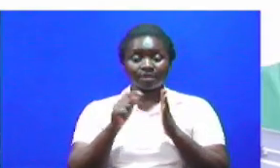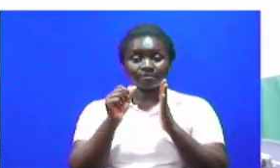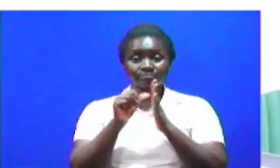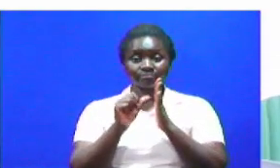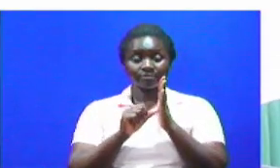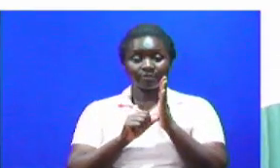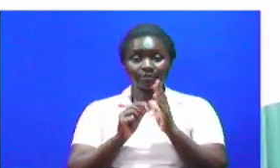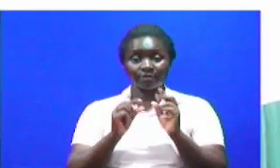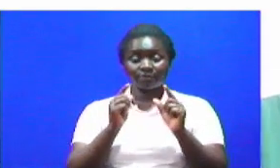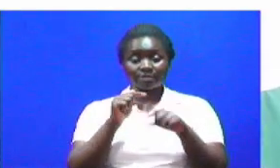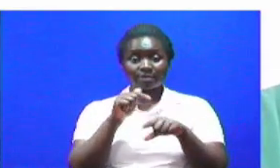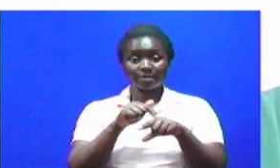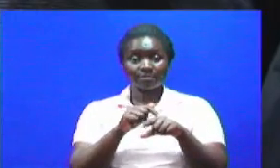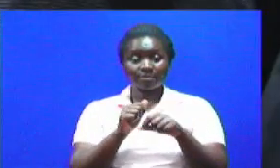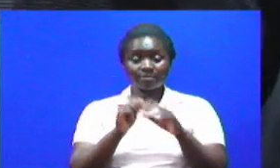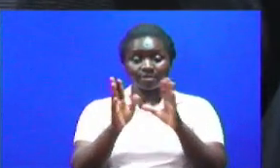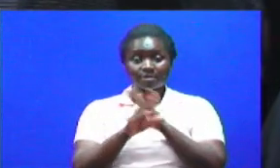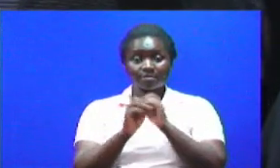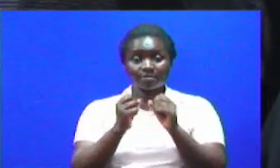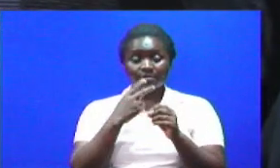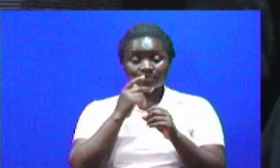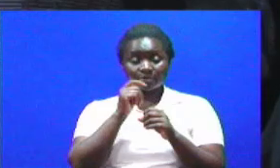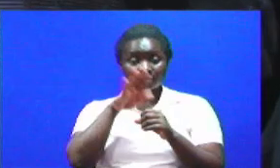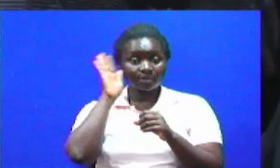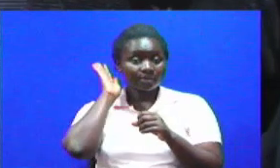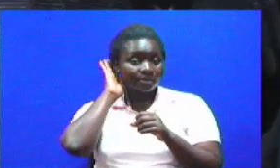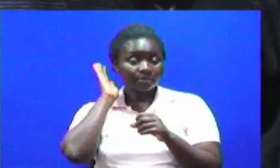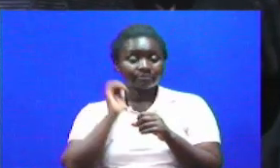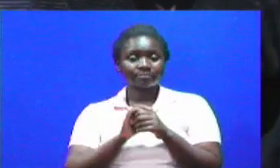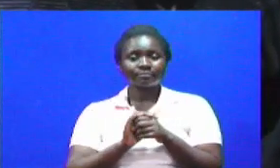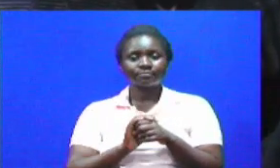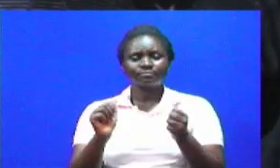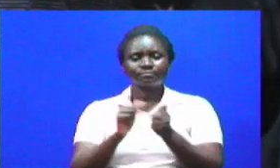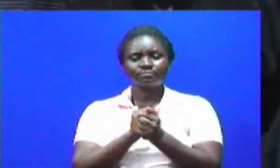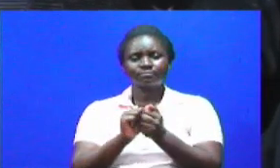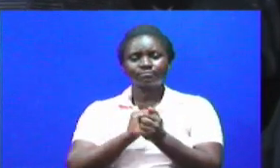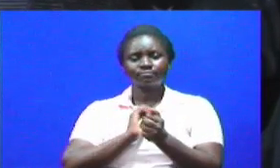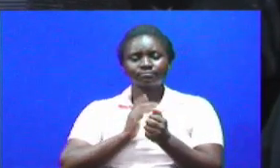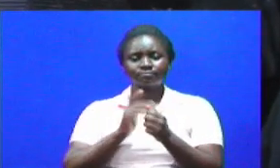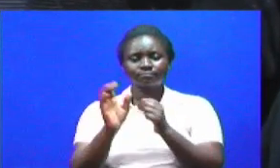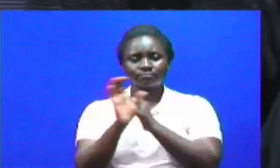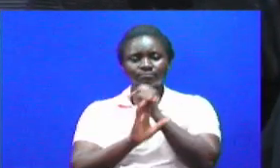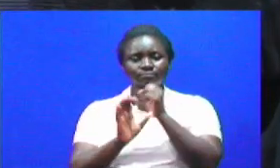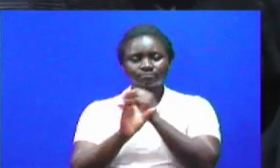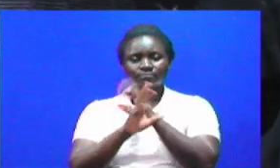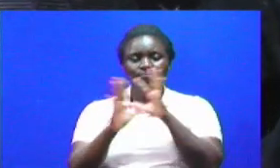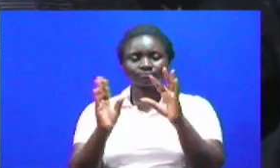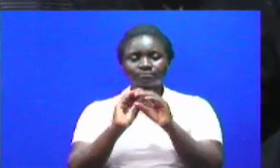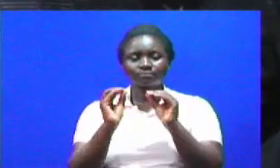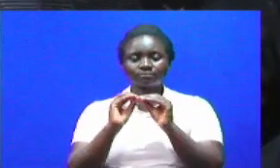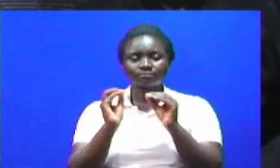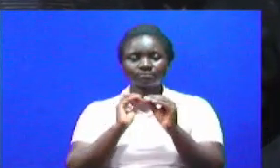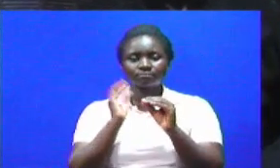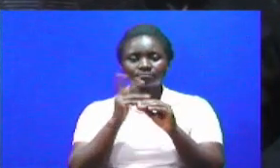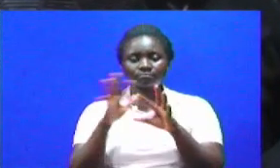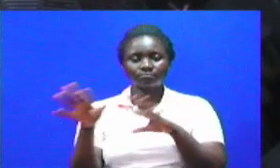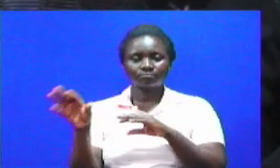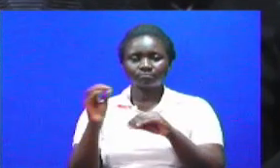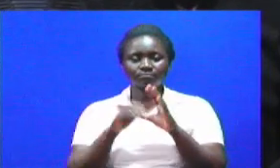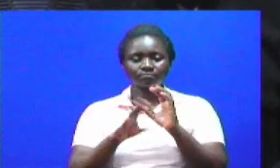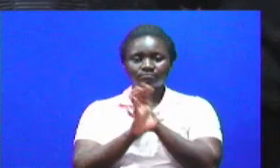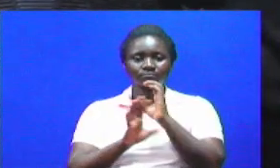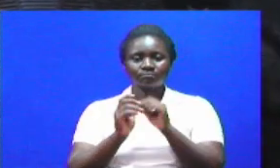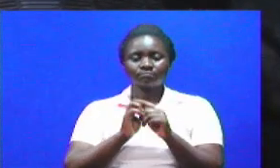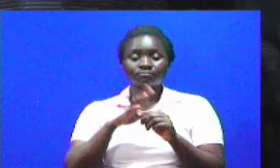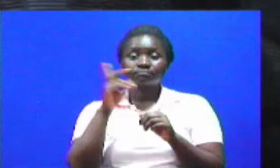linde umuraisi idate kerere nane ndo saliense yaito ene se yaito abana dikabari ene se yaito eline mambi